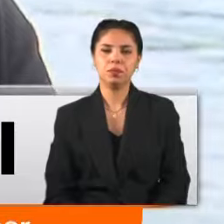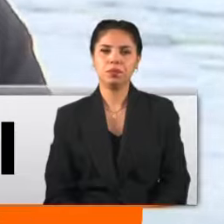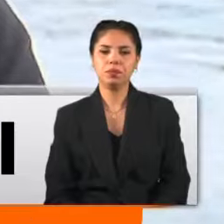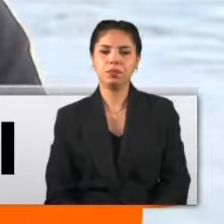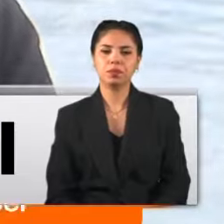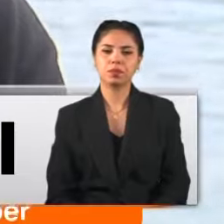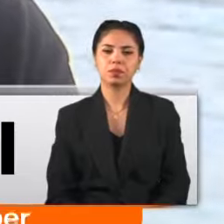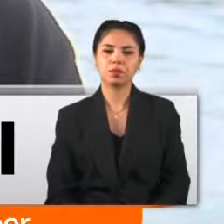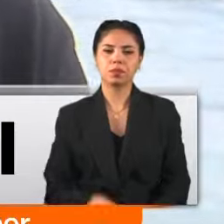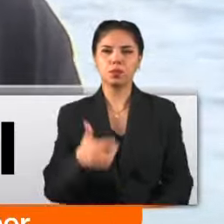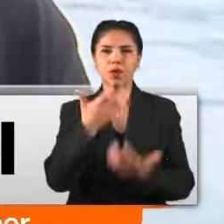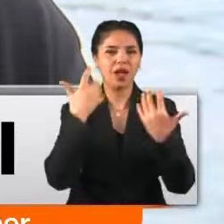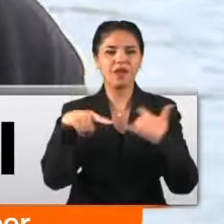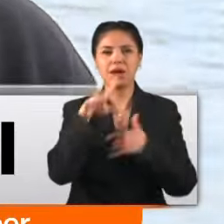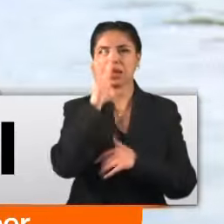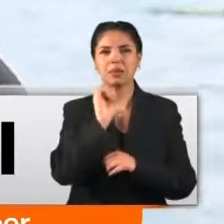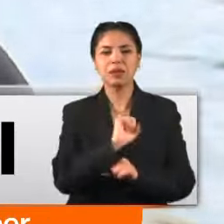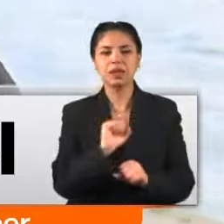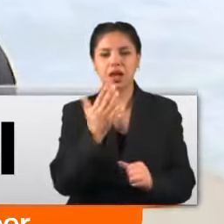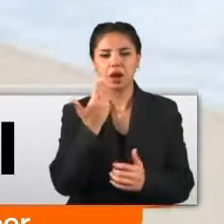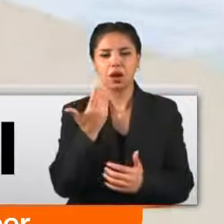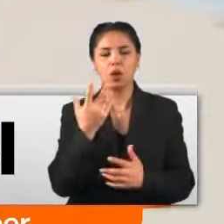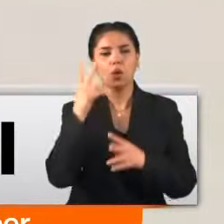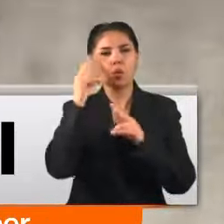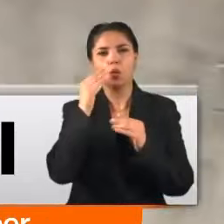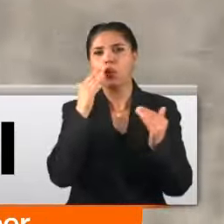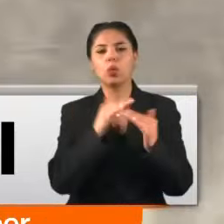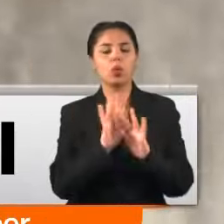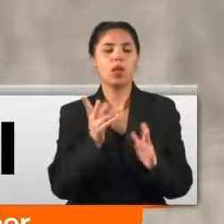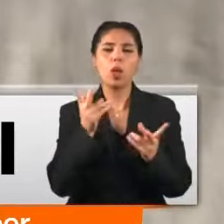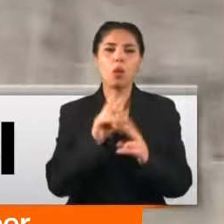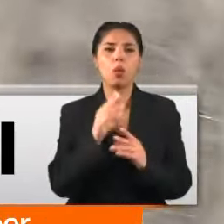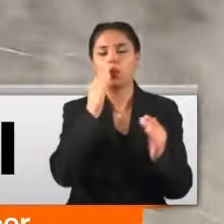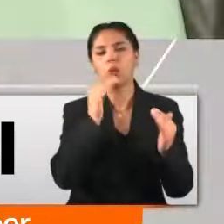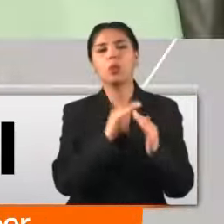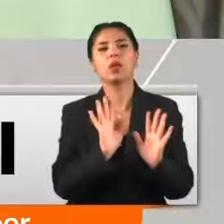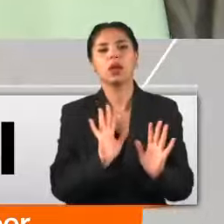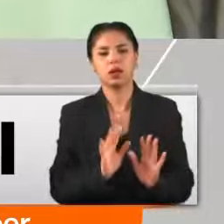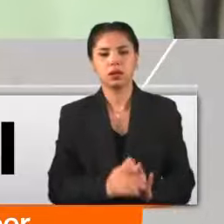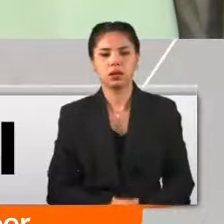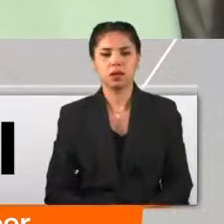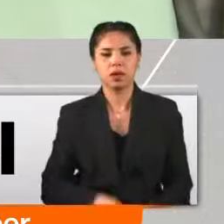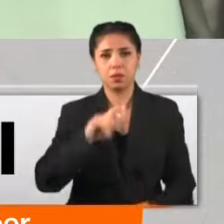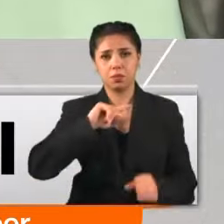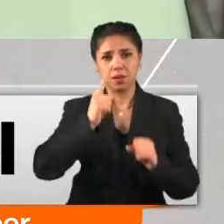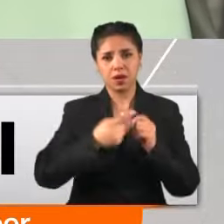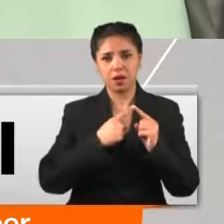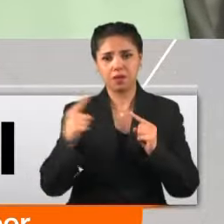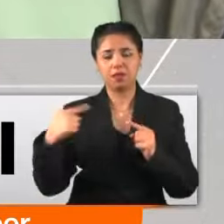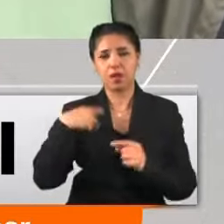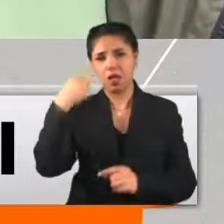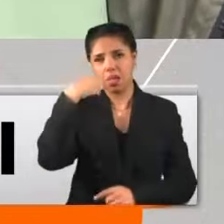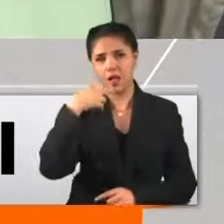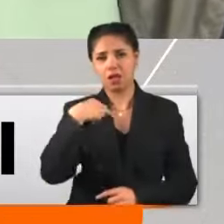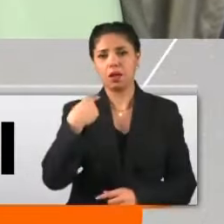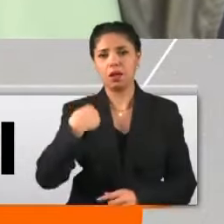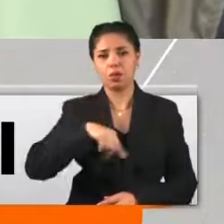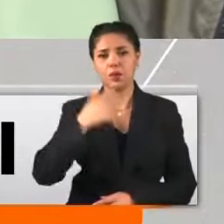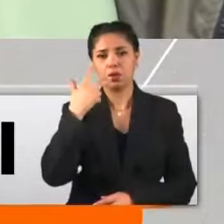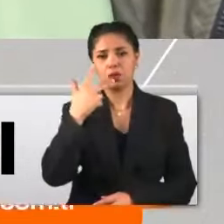Bu hayvanların kimseye zararı yok yani. Kesinlikle uyutulmasın. Bir haftadan beri de ağlıyorum ben. Bize 3